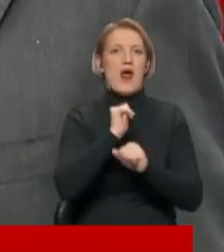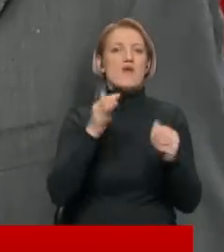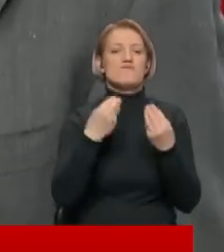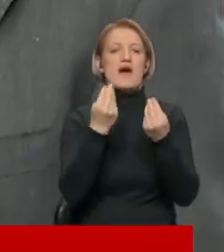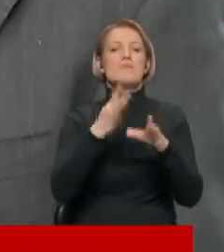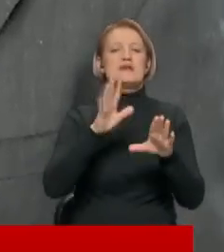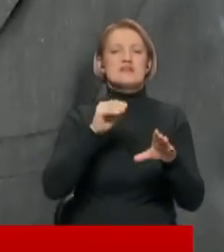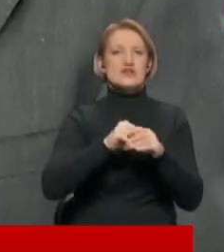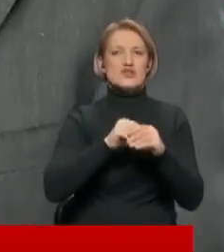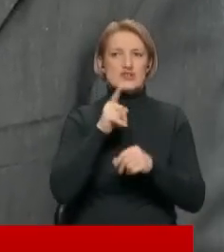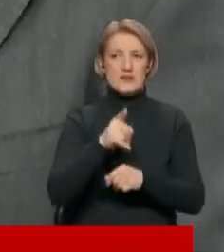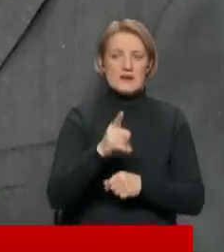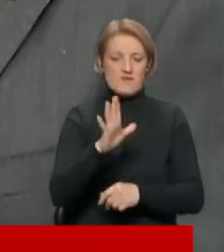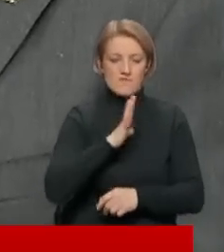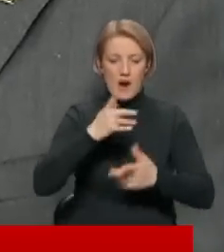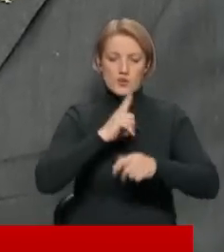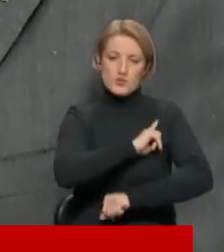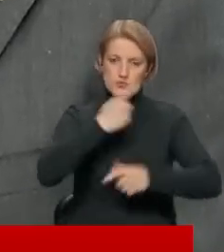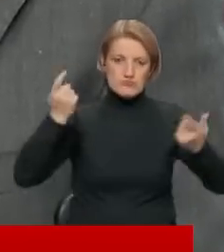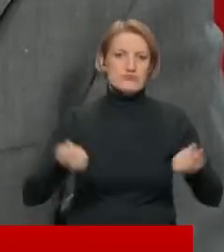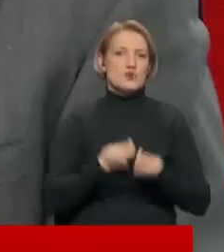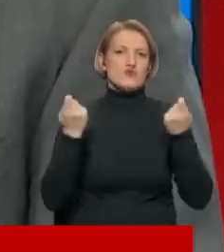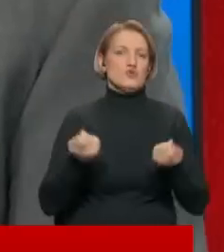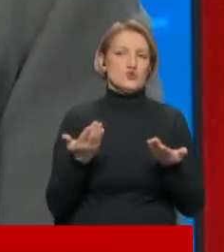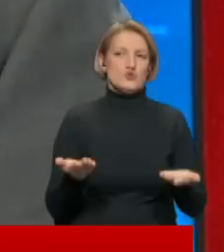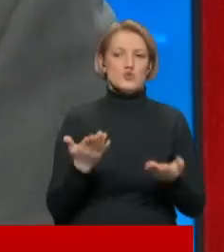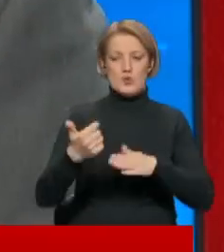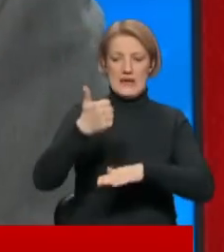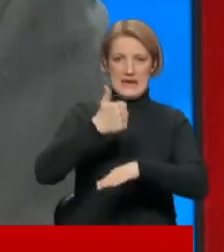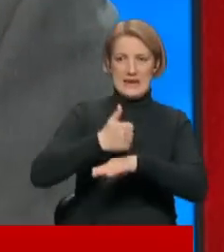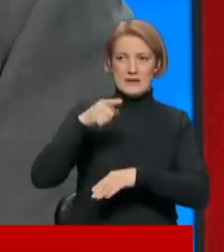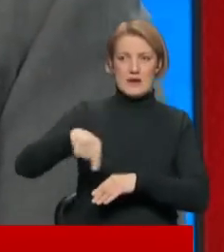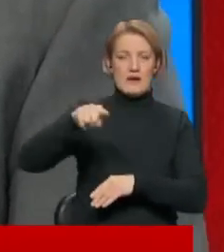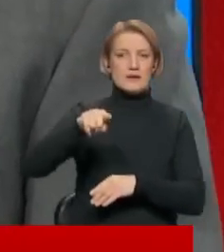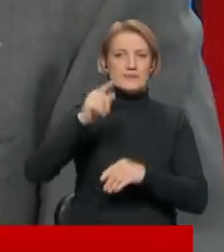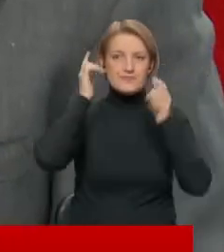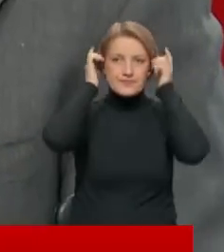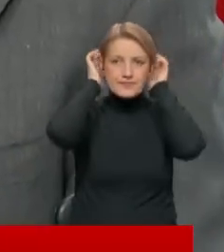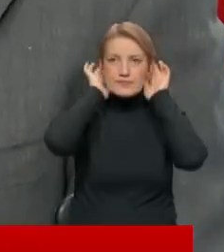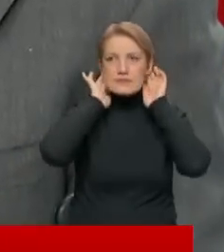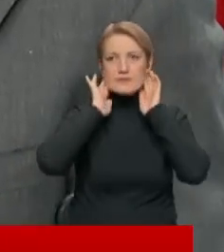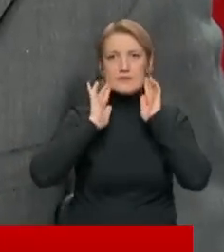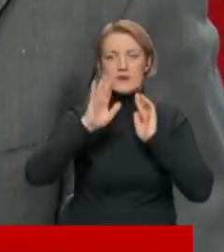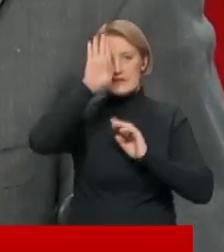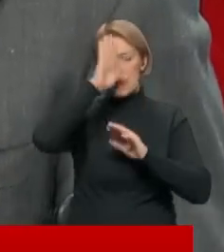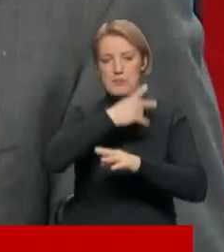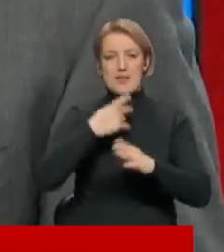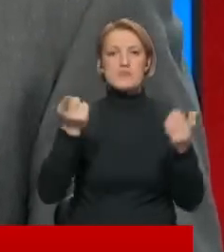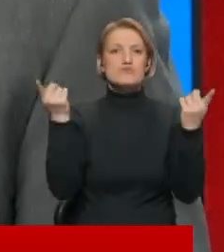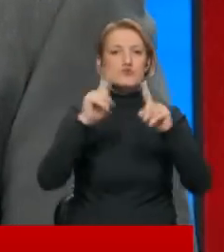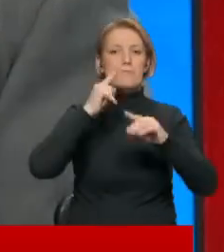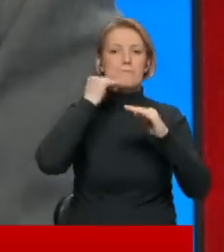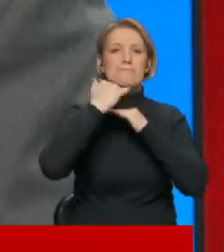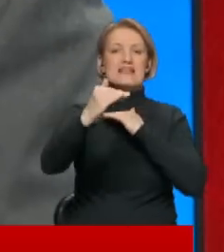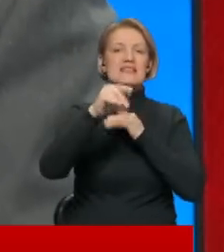için meşruiyetten ayrılmadı ama var gücümüzle çaba sarf ediyoruz iktidarın Saraçhane buluşmasında böyle bir şey mi sarhoş hane buluşması da